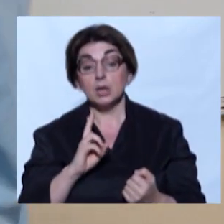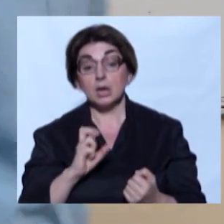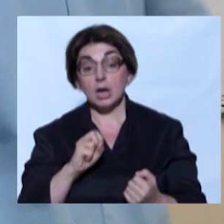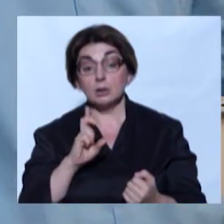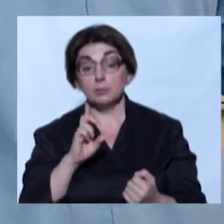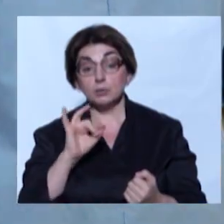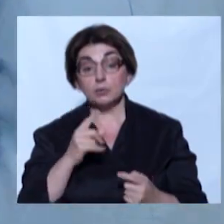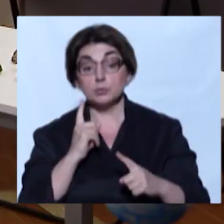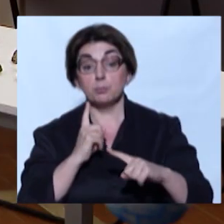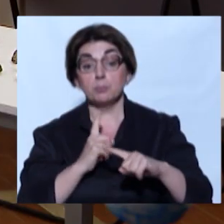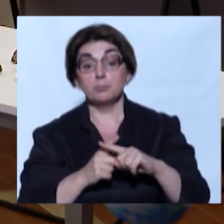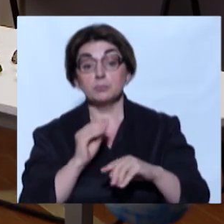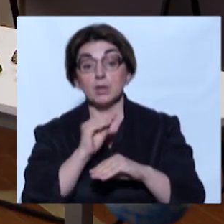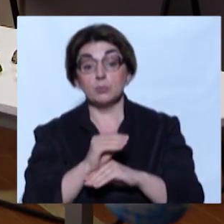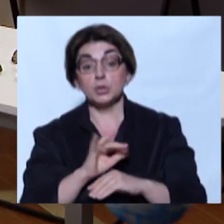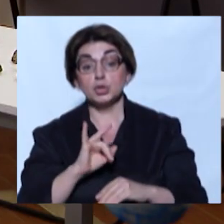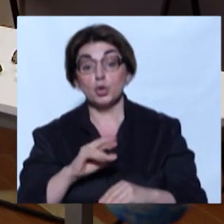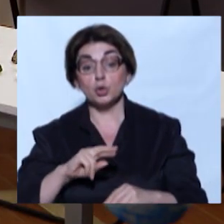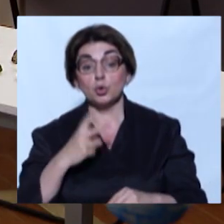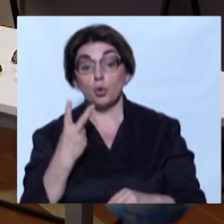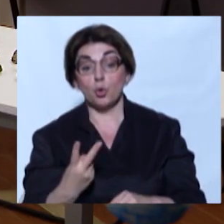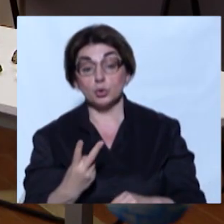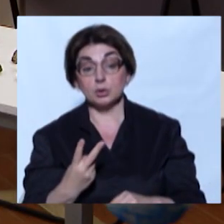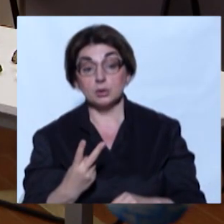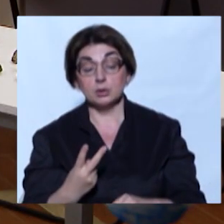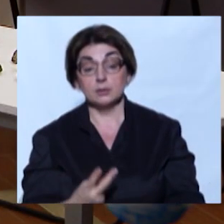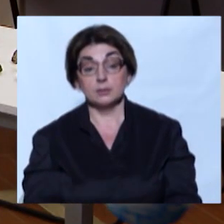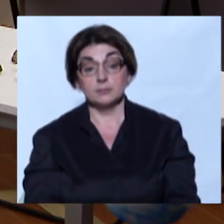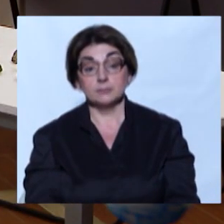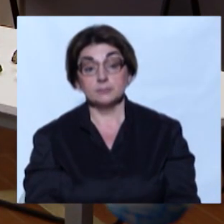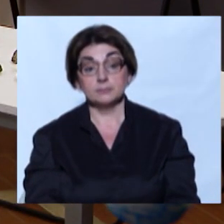ბრომიდს პლუს იოდ 2.